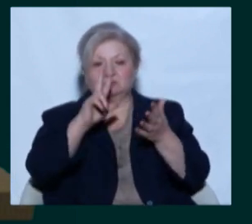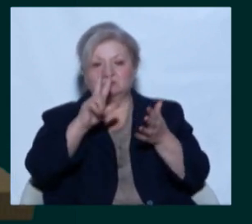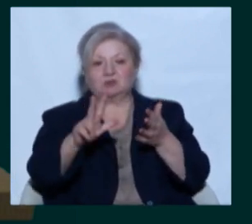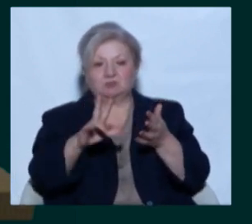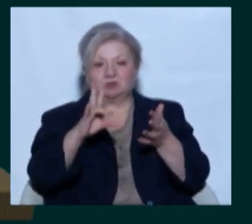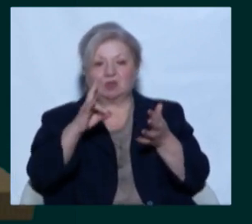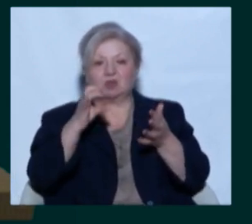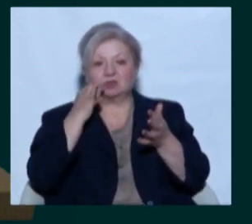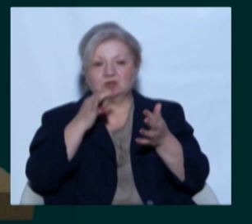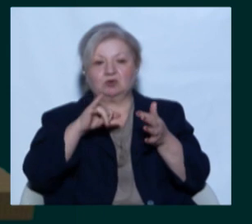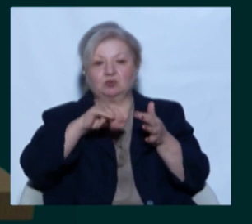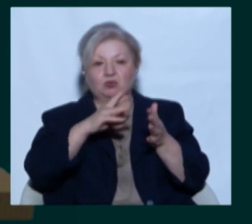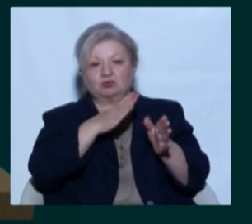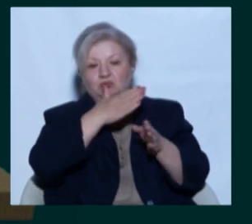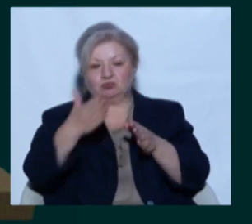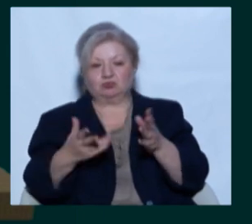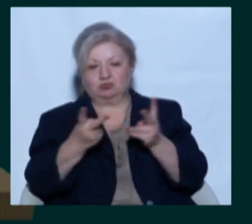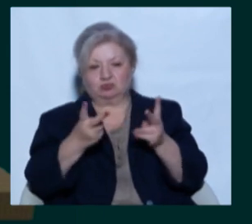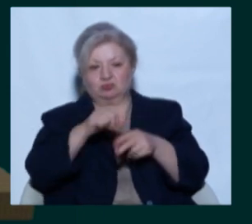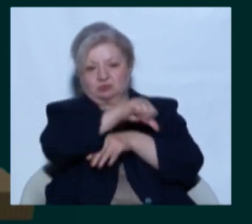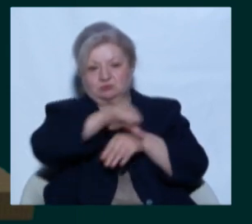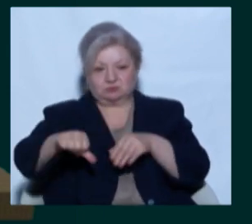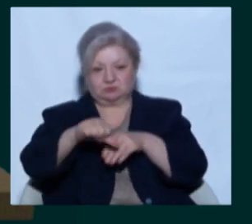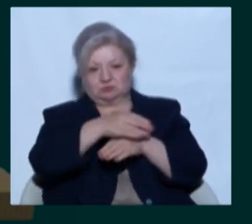ნიუტონს უძრაობის ხახუნს,